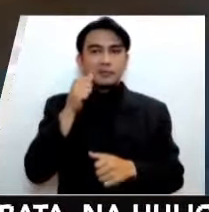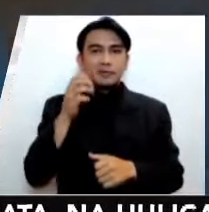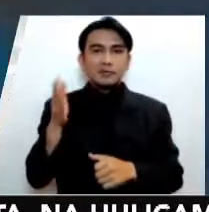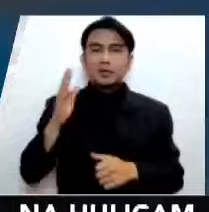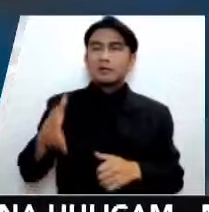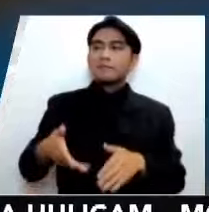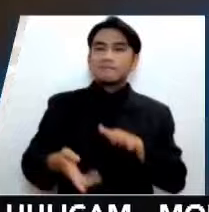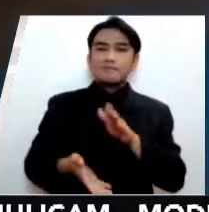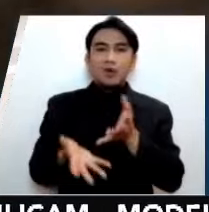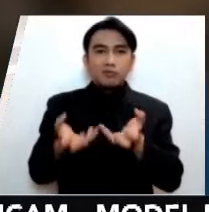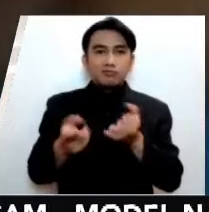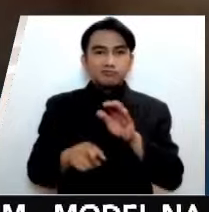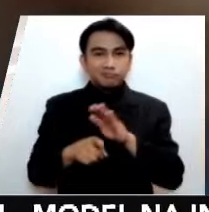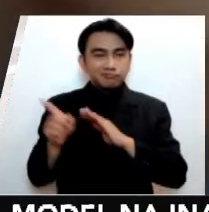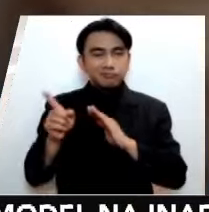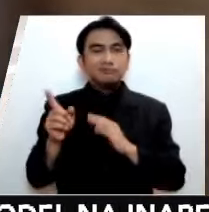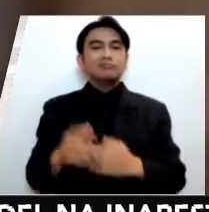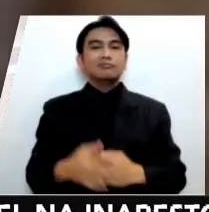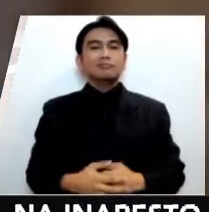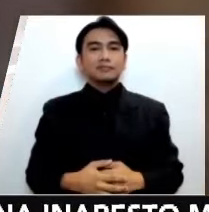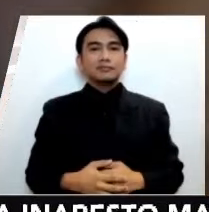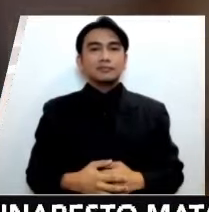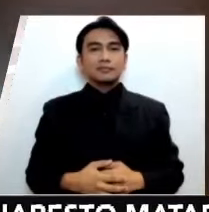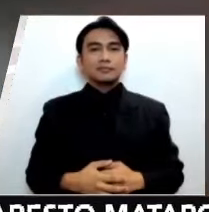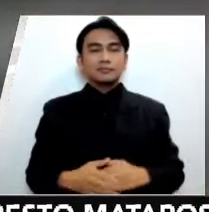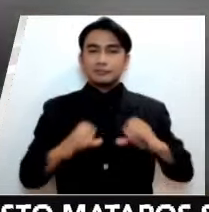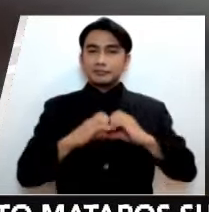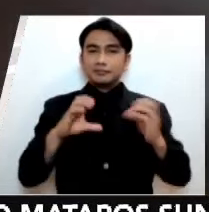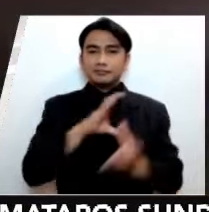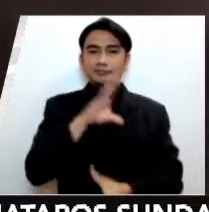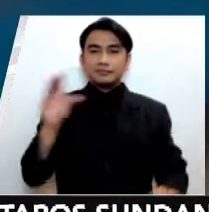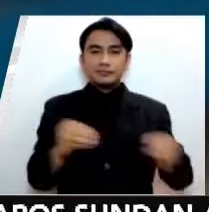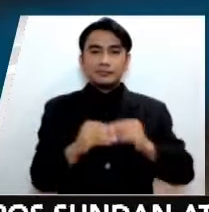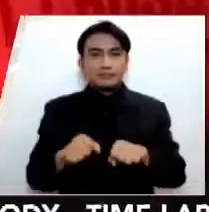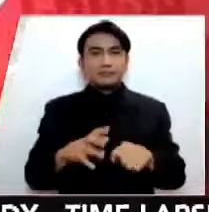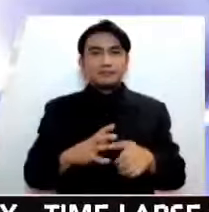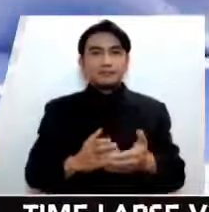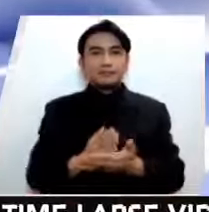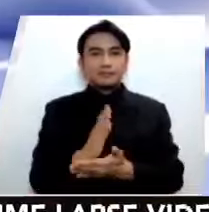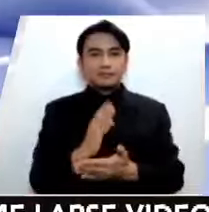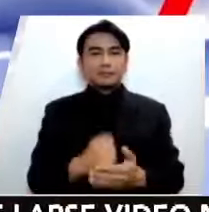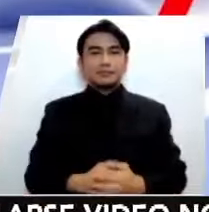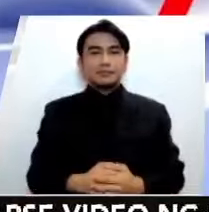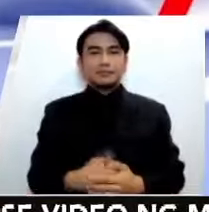Oida, nagbabalita para sa GMA Integrated News.